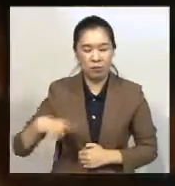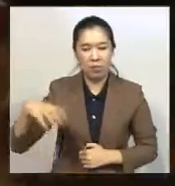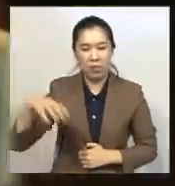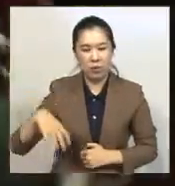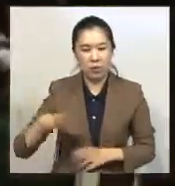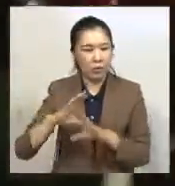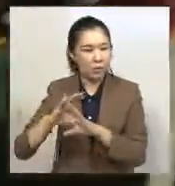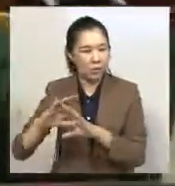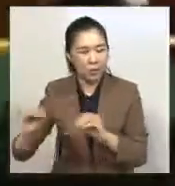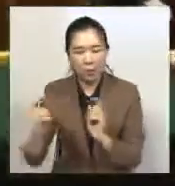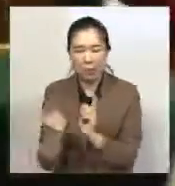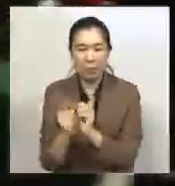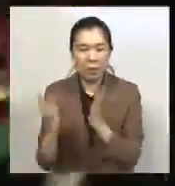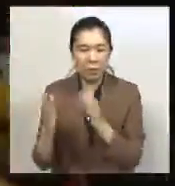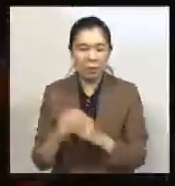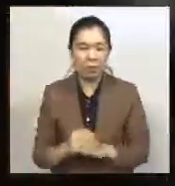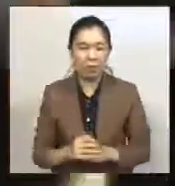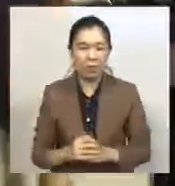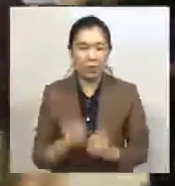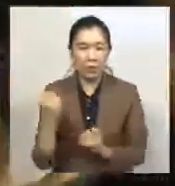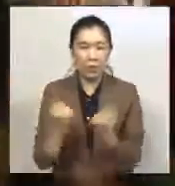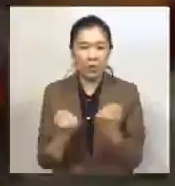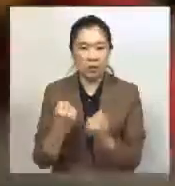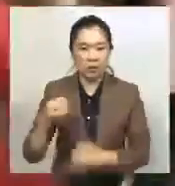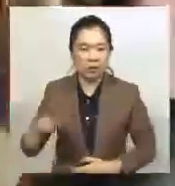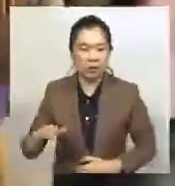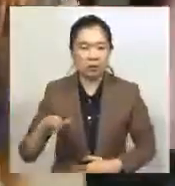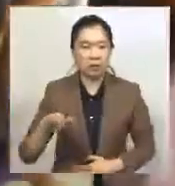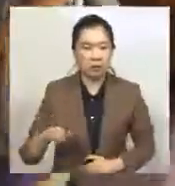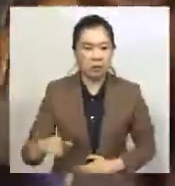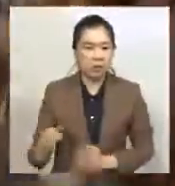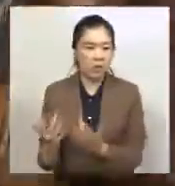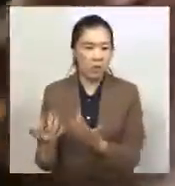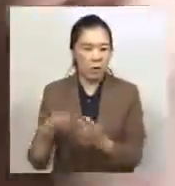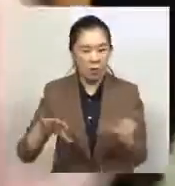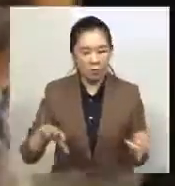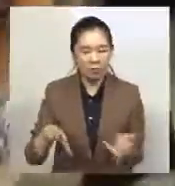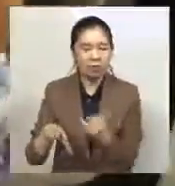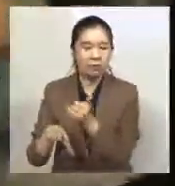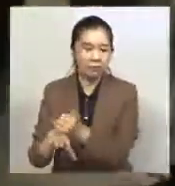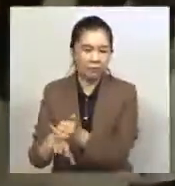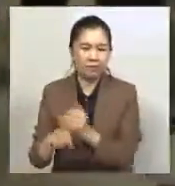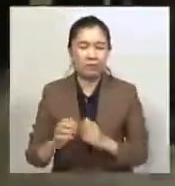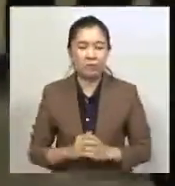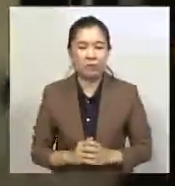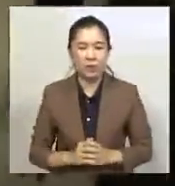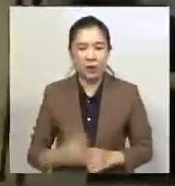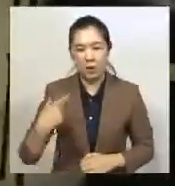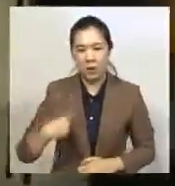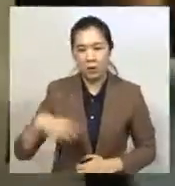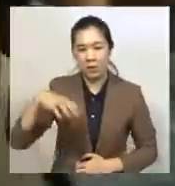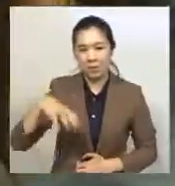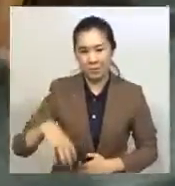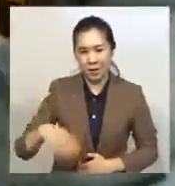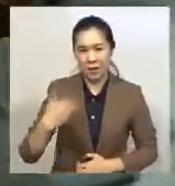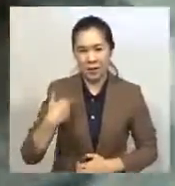ลไปอย่างเงียบๆโดยให้คนขับรถไปรอที่ทางออกชั้นใต้ดินหลายคนตั้งข้อสงสัยว่าอ้าวทางศาลรัฐธรรม